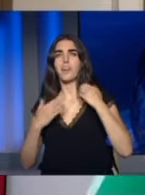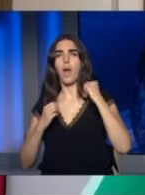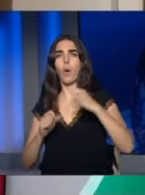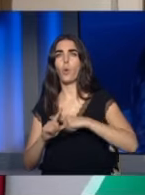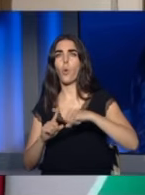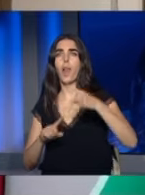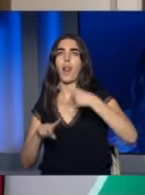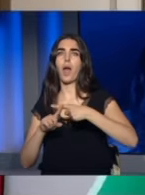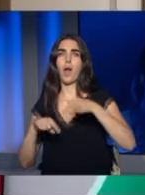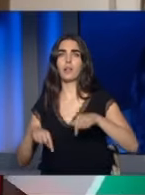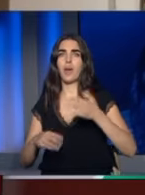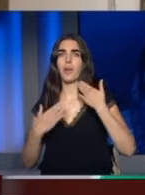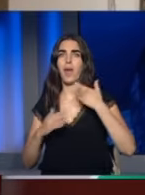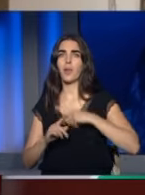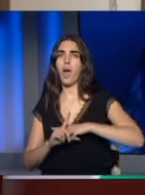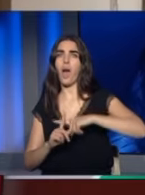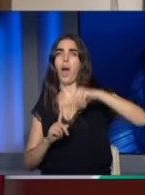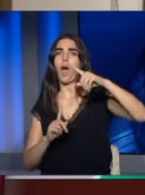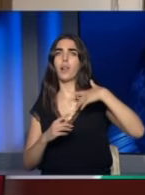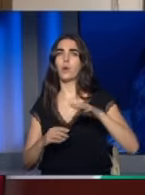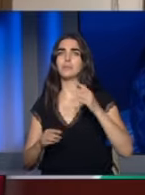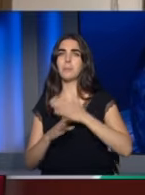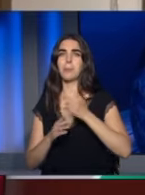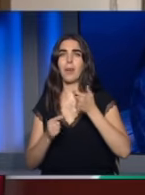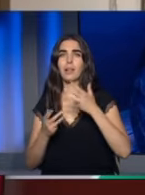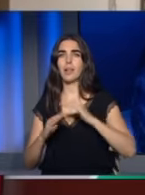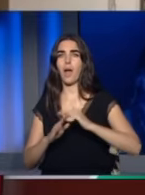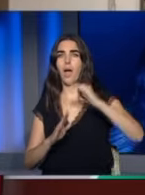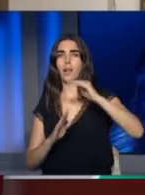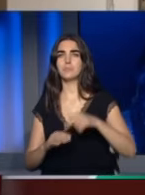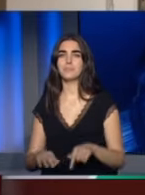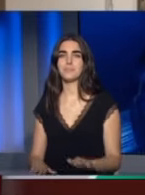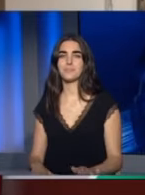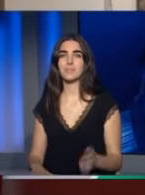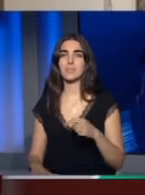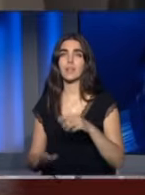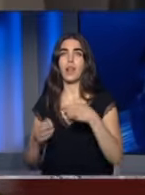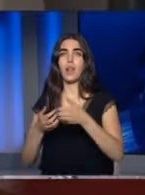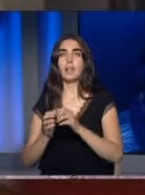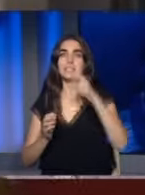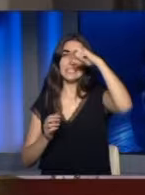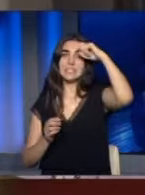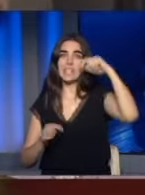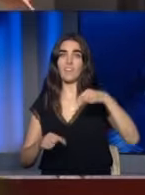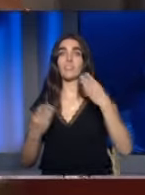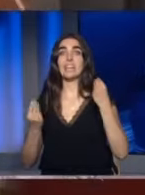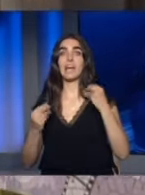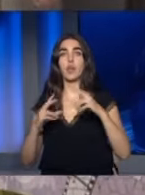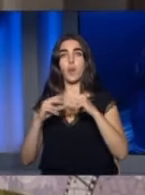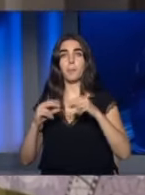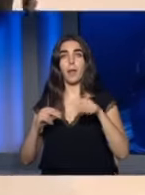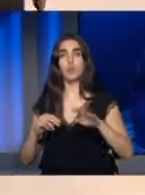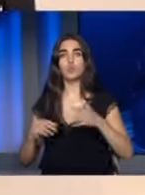عننا ارتفاع ملحوظ بدرجات الحراره فينا نعتبر هذه الجبهه الاولى والكتل الحاره الاولى اللي بتسيطر ضمن اجواء الصيفيه عننا